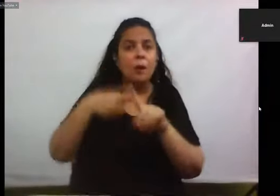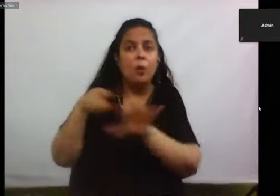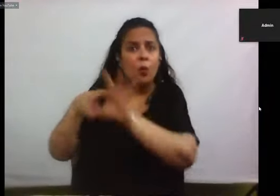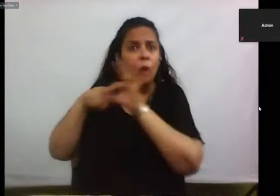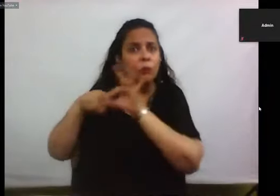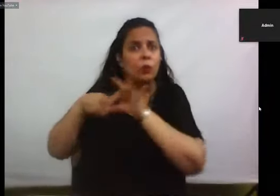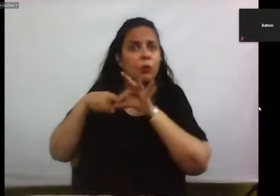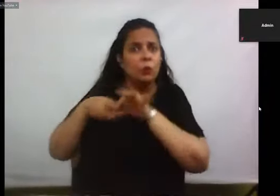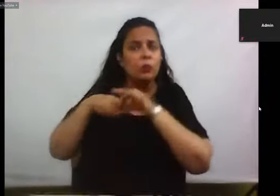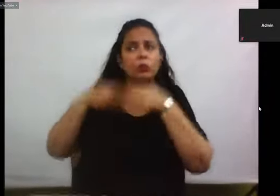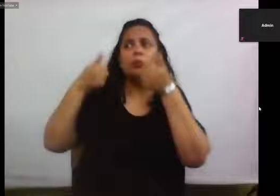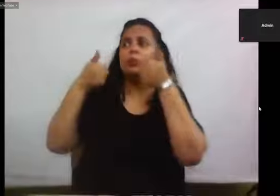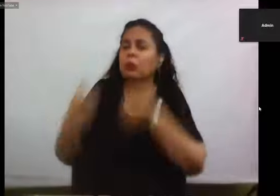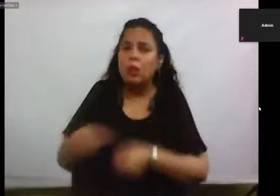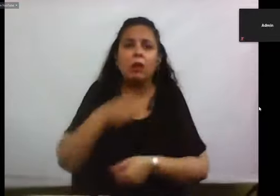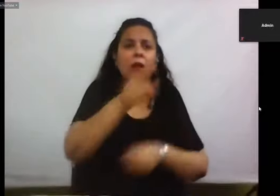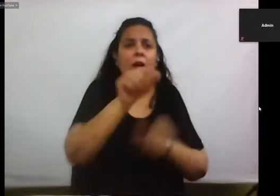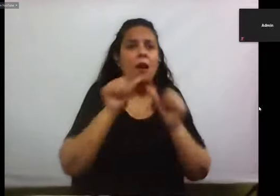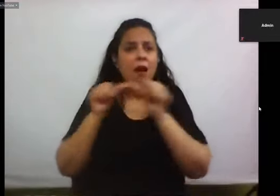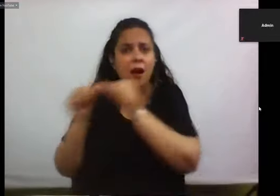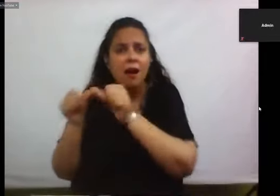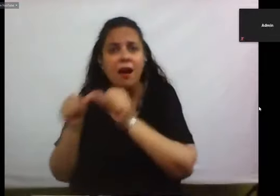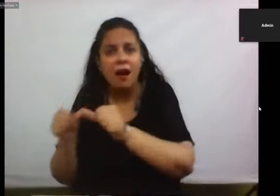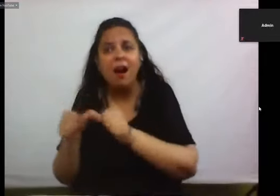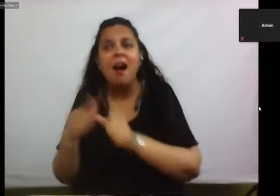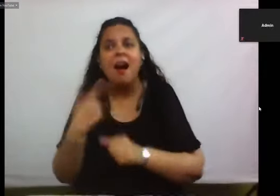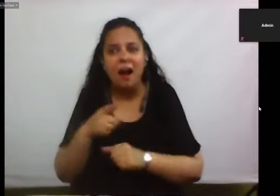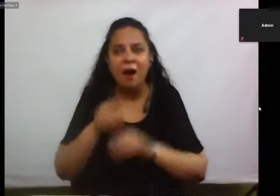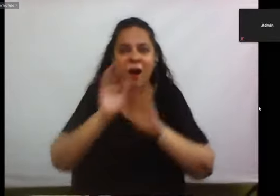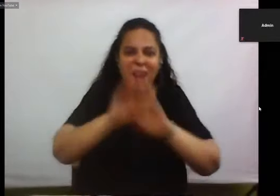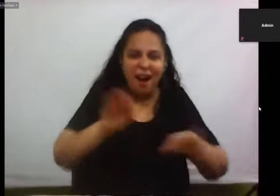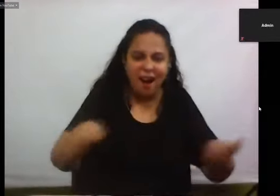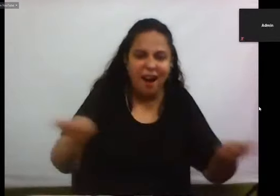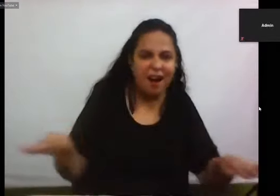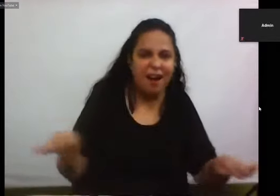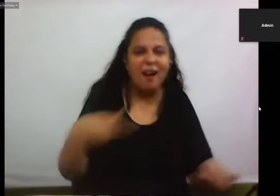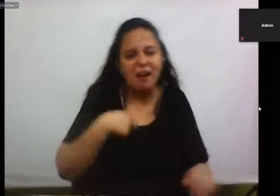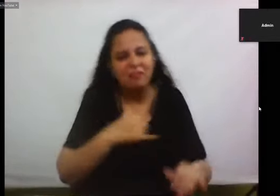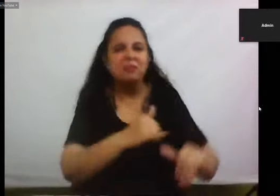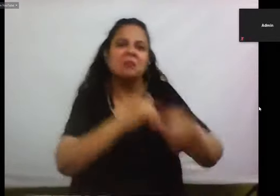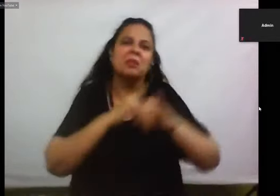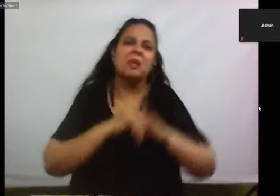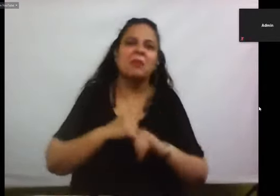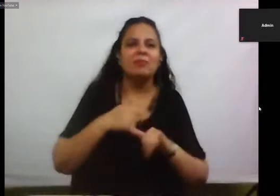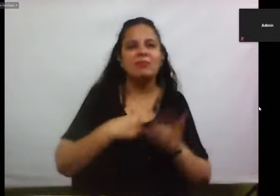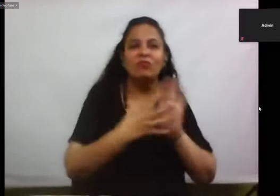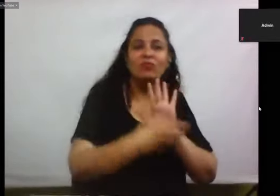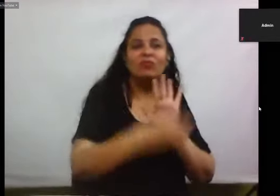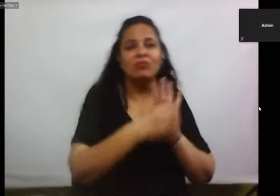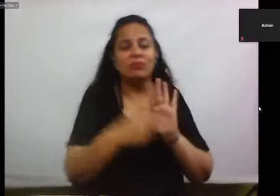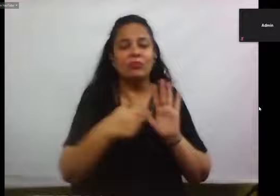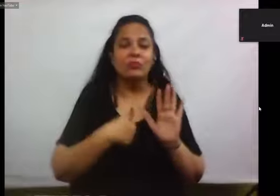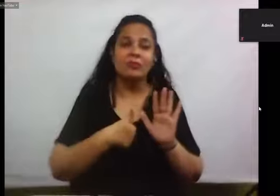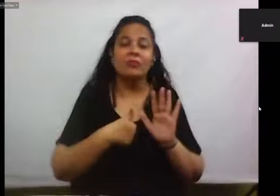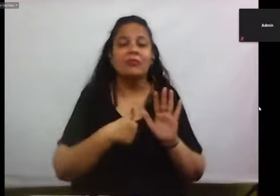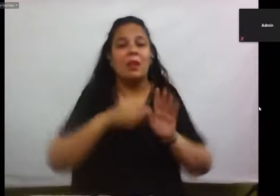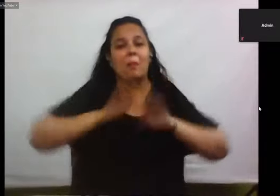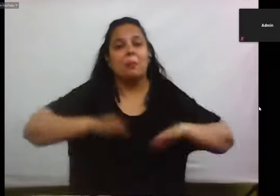आया कि हमें बच्चों के साथ बच्चे बने रहना पड़ेगा, तभी शायद हम उनको साथ ले जा पाएंगे जहां हम